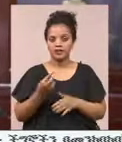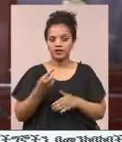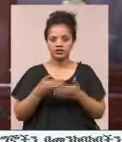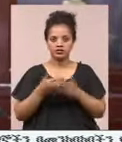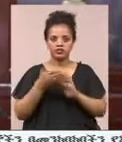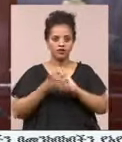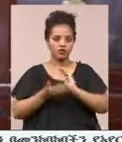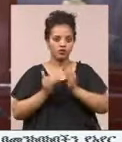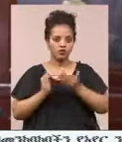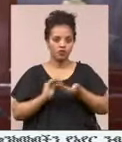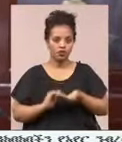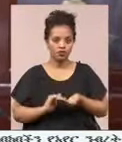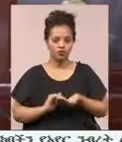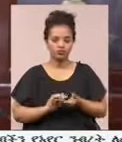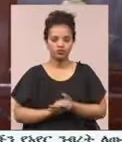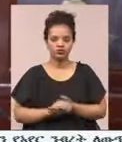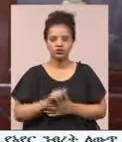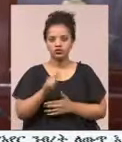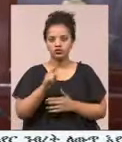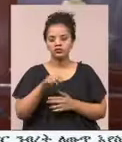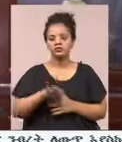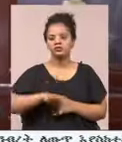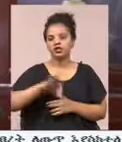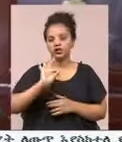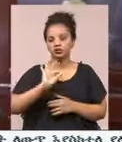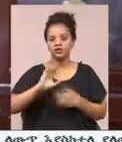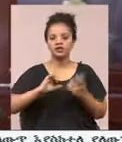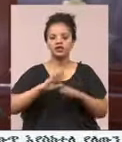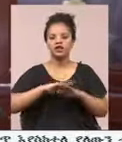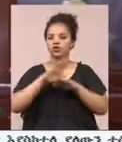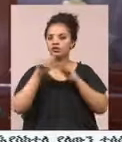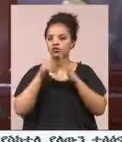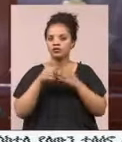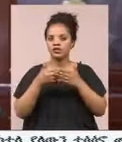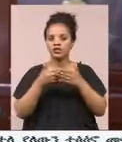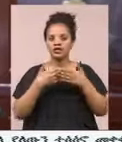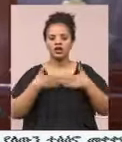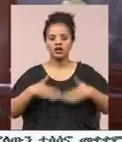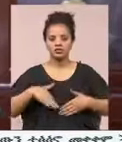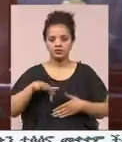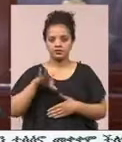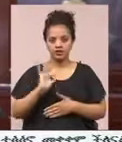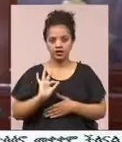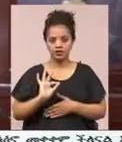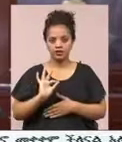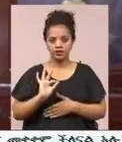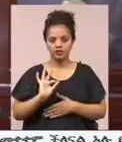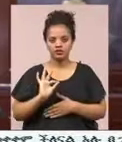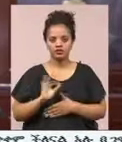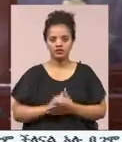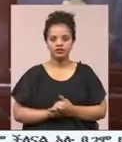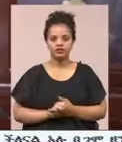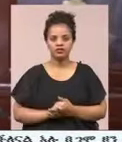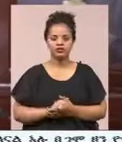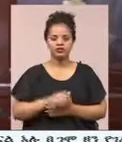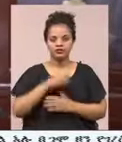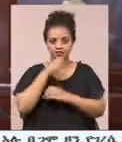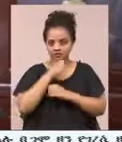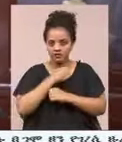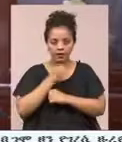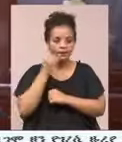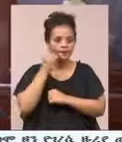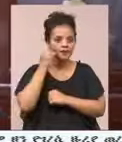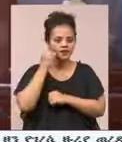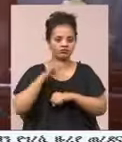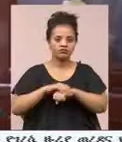የሚፈጸም በመሆኑ እነሱም በተገኙበት ክልል ላይ ሁሉም ባለድርሻ አካላት በተገኙበት የአረጋውያን ቤት በመጠገን